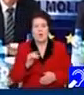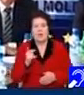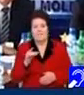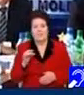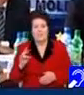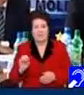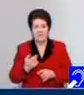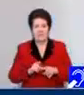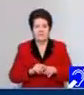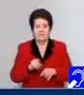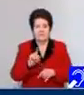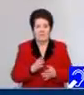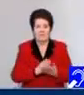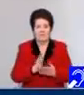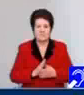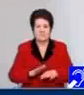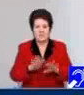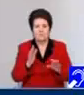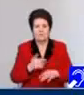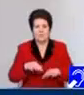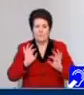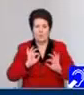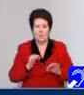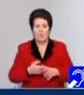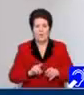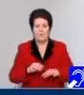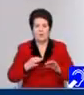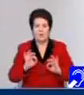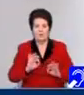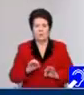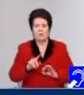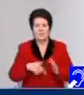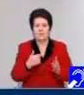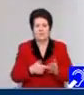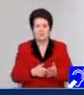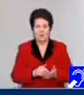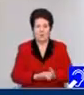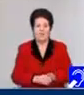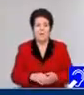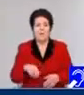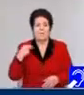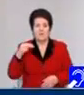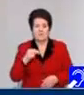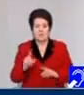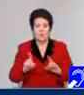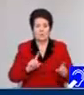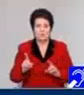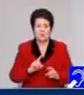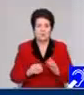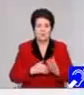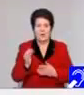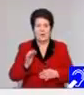Motuzoc a deținut până acum funcția de adjunct șef al procurorului, șef al Procuraturii Municipiului Chișinău. Președintele Consiliului Superior